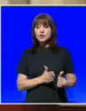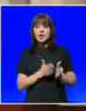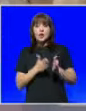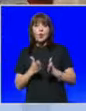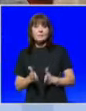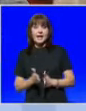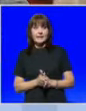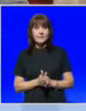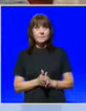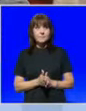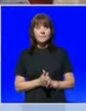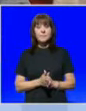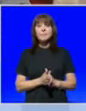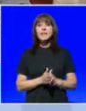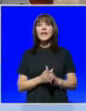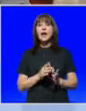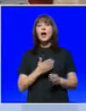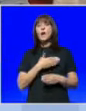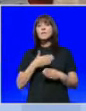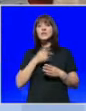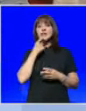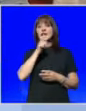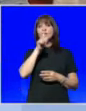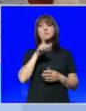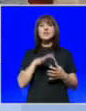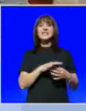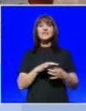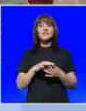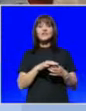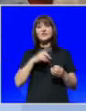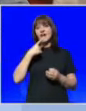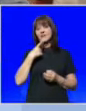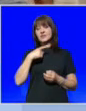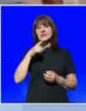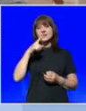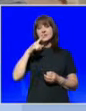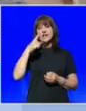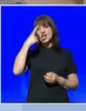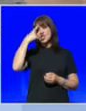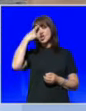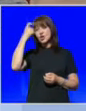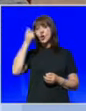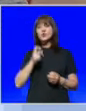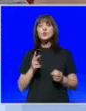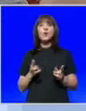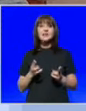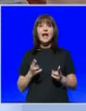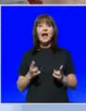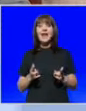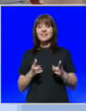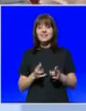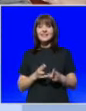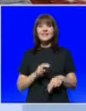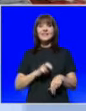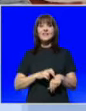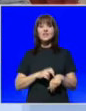и последен въпрос, господин Ганев, и той е свързан с онова важно число на дефицита. Колко ще бъде дефицита